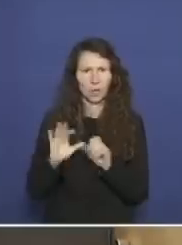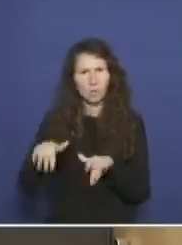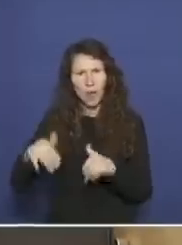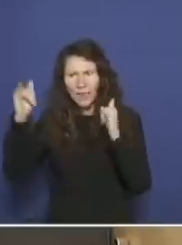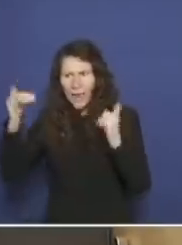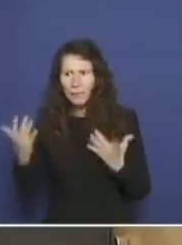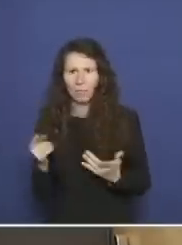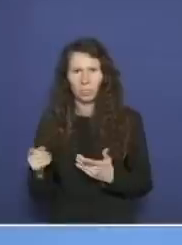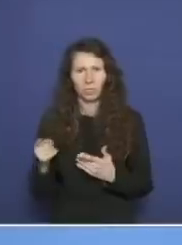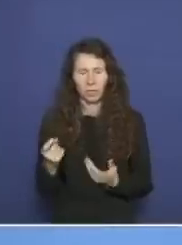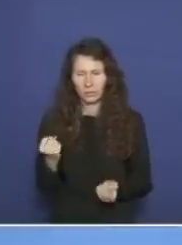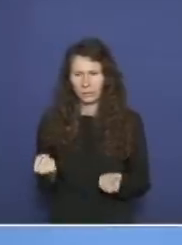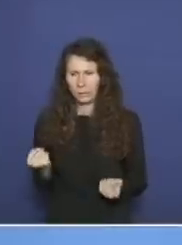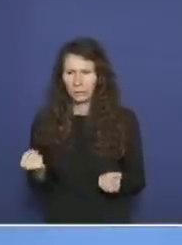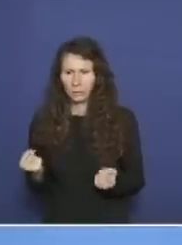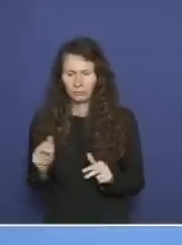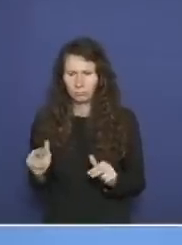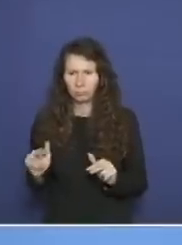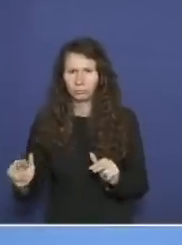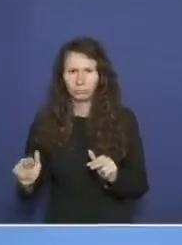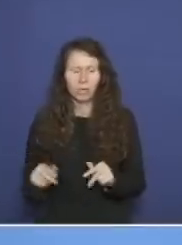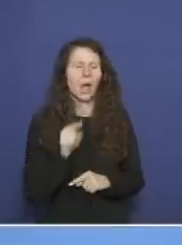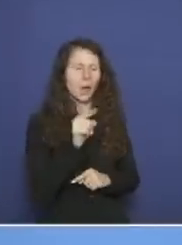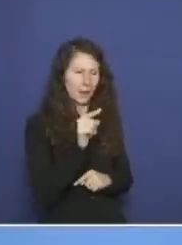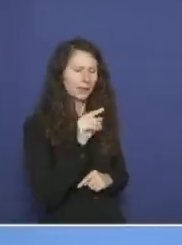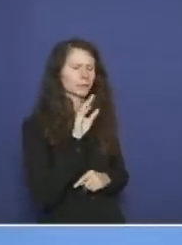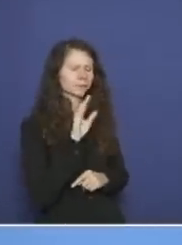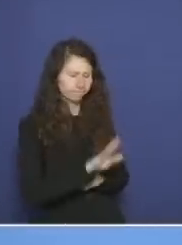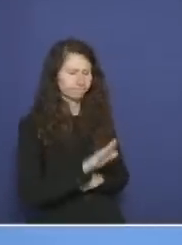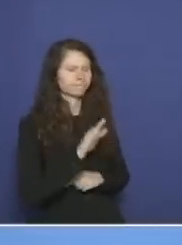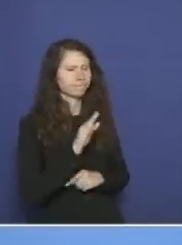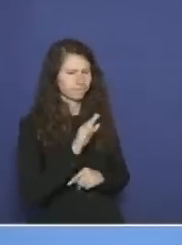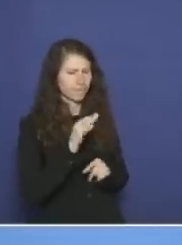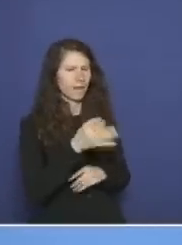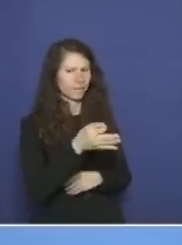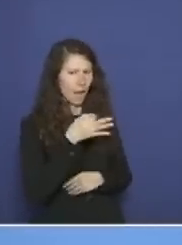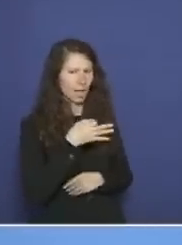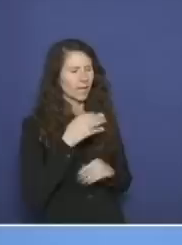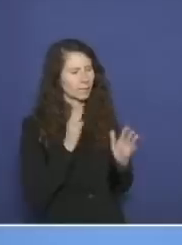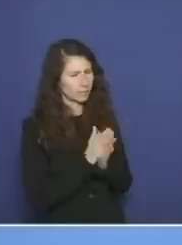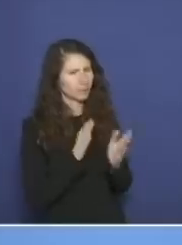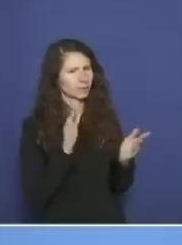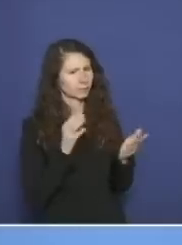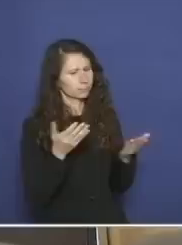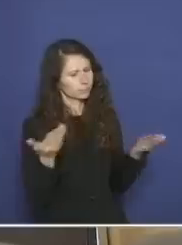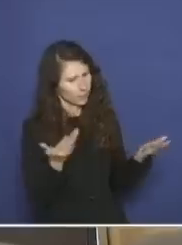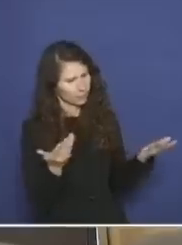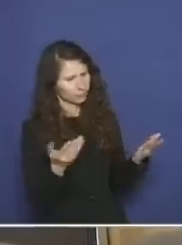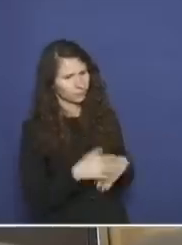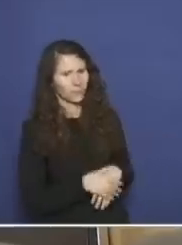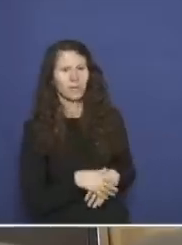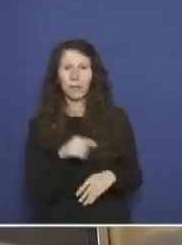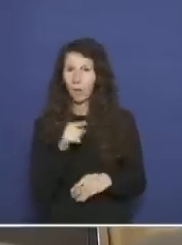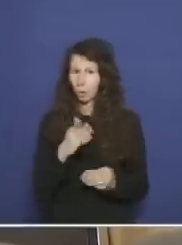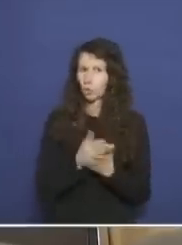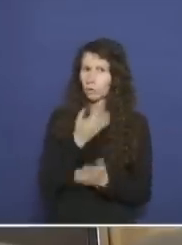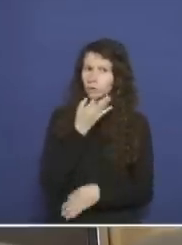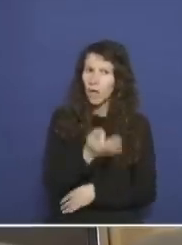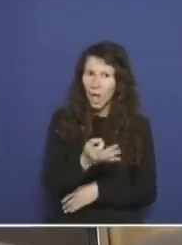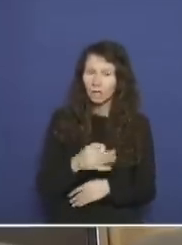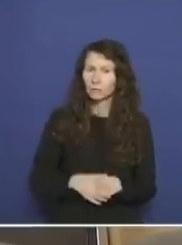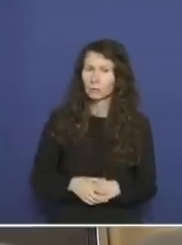über Wasser zu bleiben, Unternehmer, normale Angestellte. Ich glaube, wir haben Ihren Punkt, wenn Sie das in eine Frage kleiden würden. Naja, das ist ja schon eine Frage, warum es immer